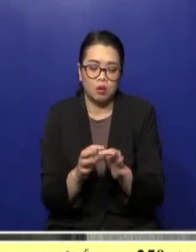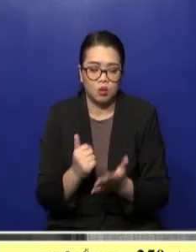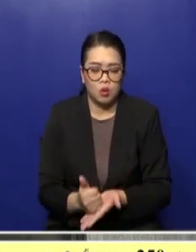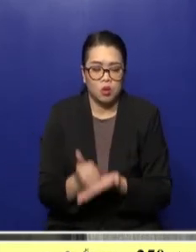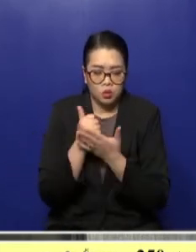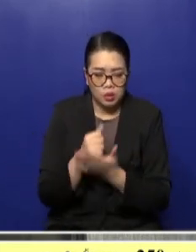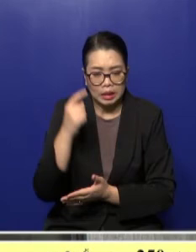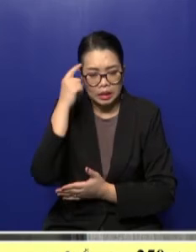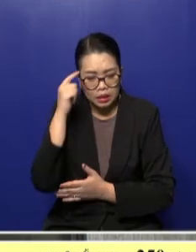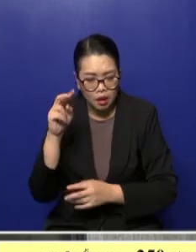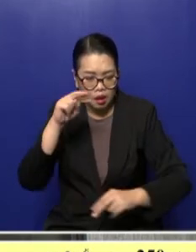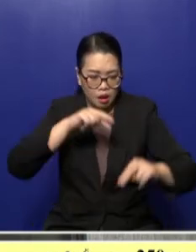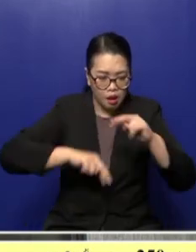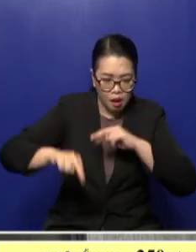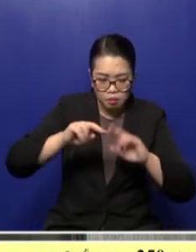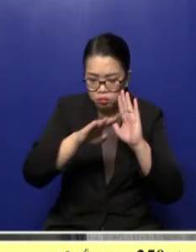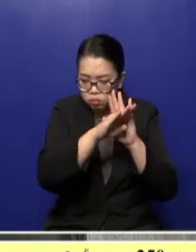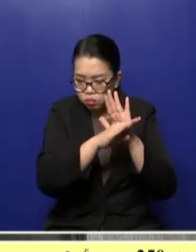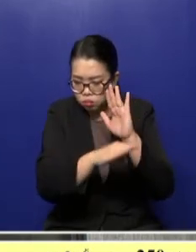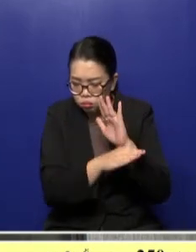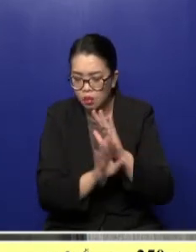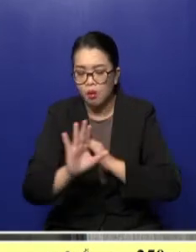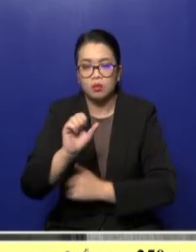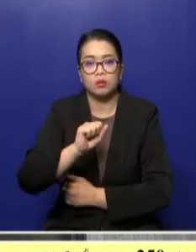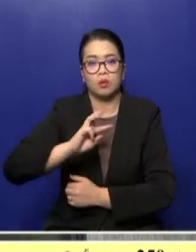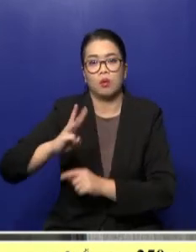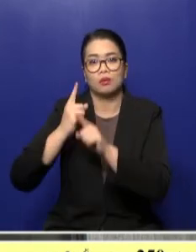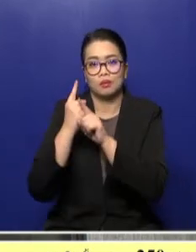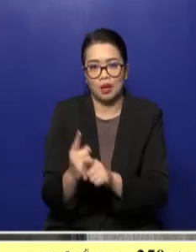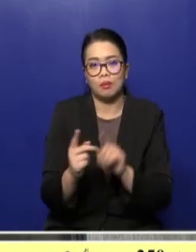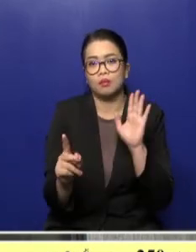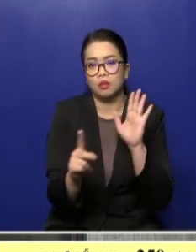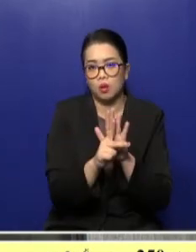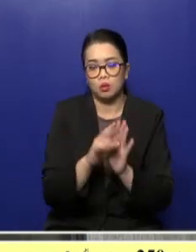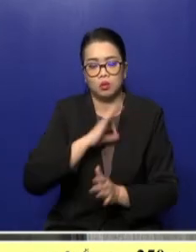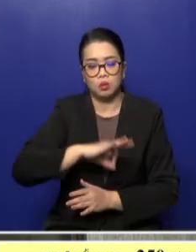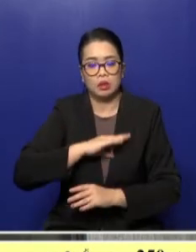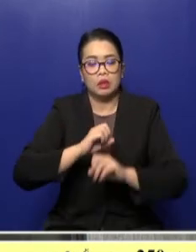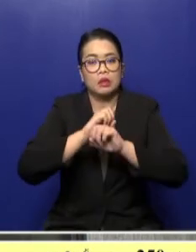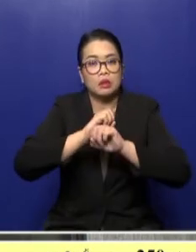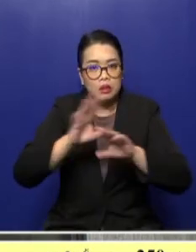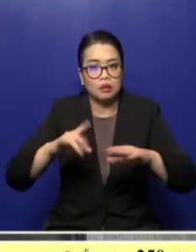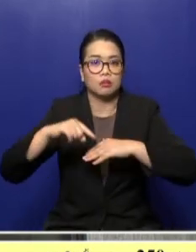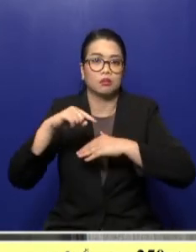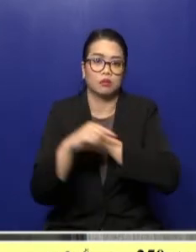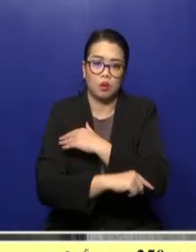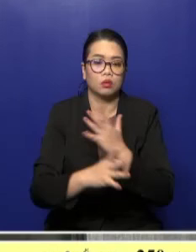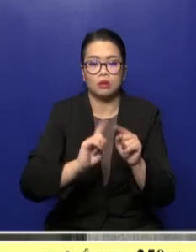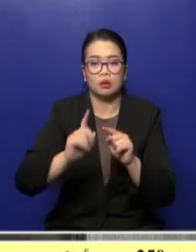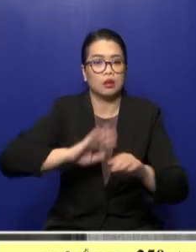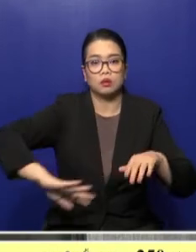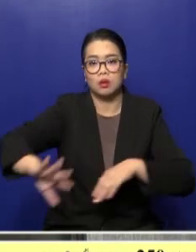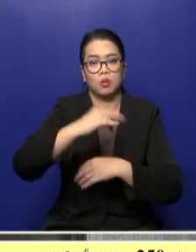กันพยายามทำรักษาขบวนการของวุฒิสภานั้นนะครับให้เกิดความโปร่งใสเป็นที่ยอมรับของสังคม